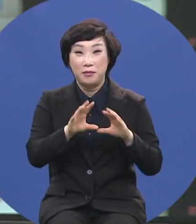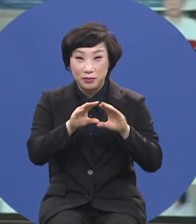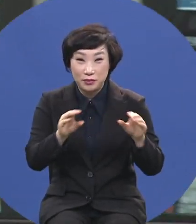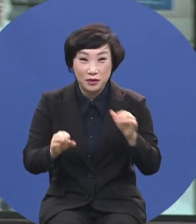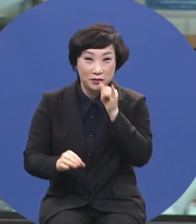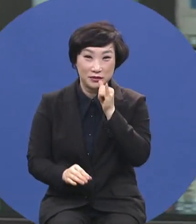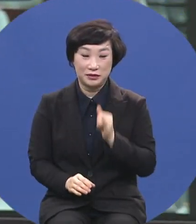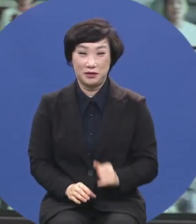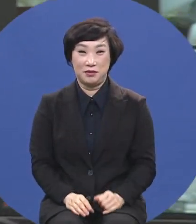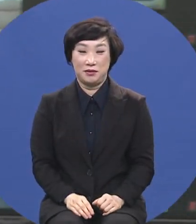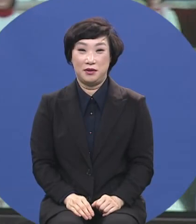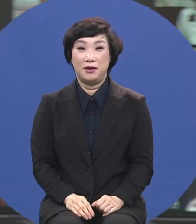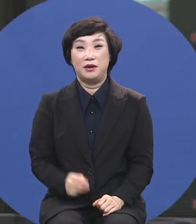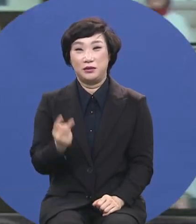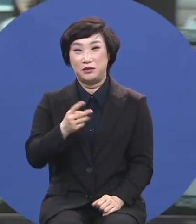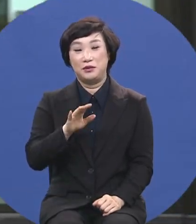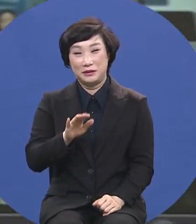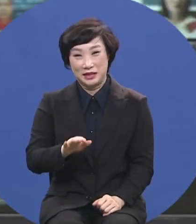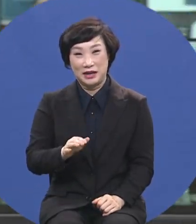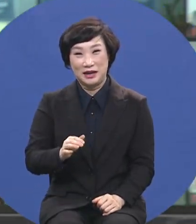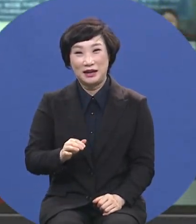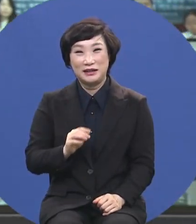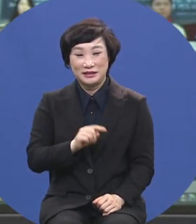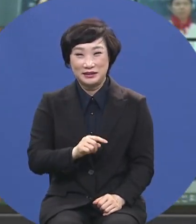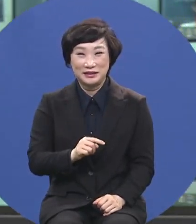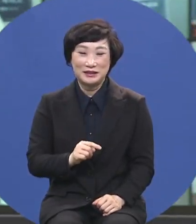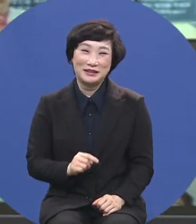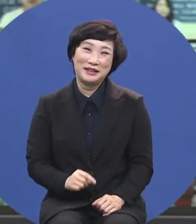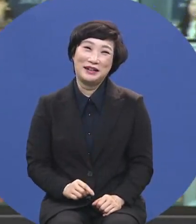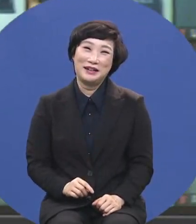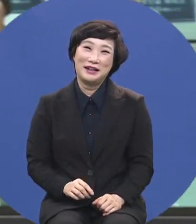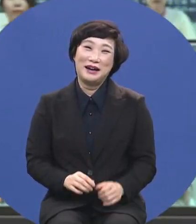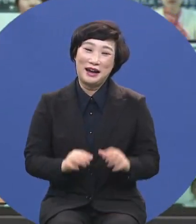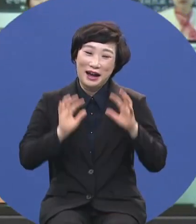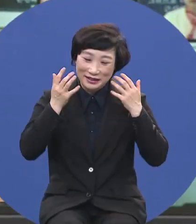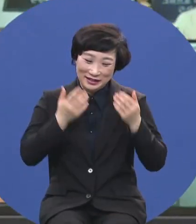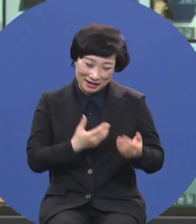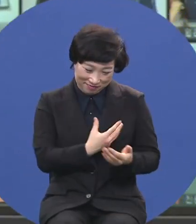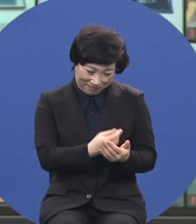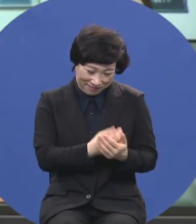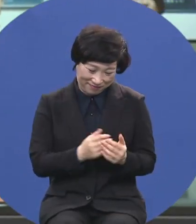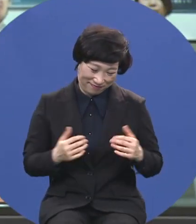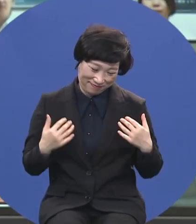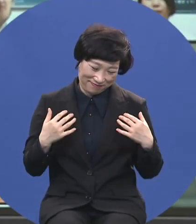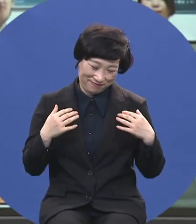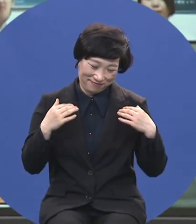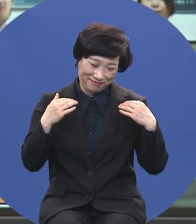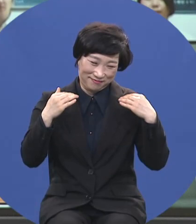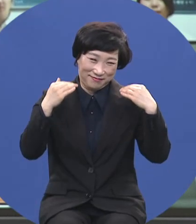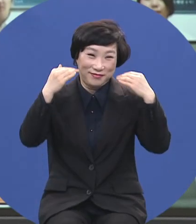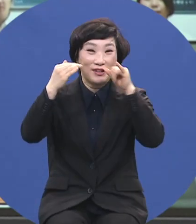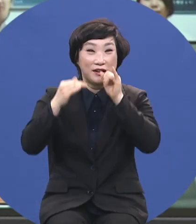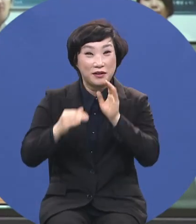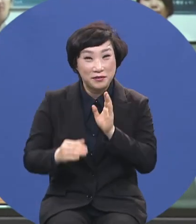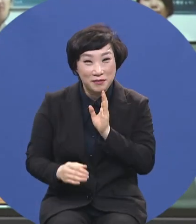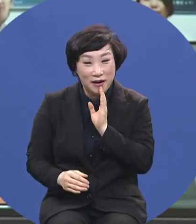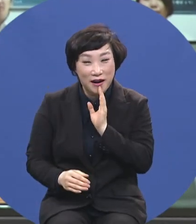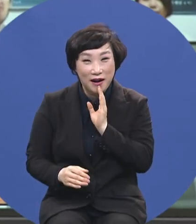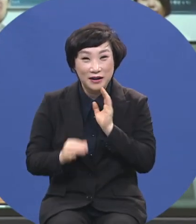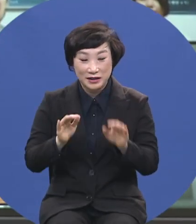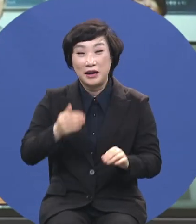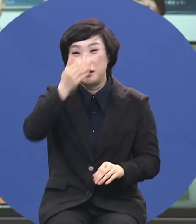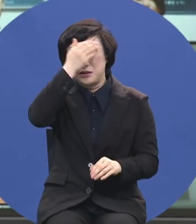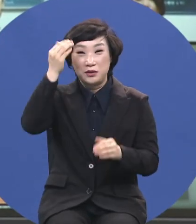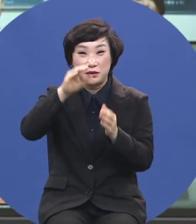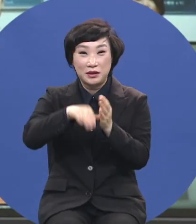부드럽잖아요. 그리고 부지런히 다 험스럽게 자랍니다. 그러면서 청년의